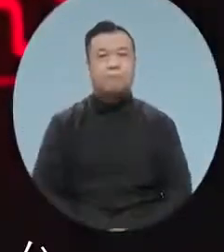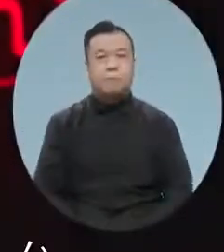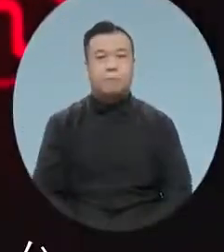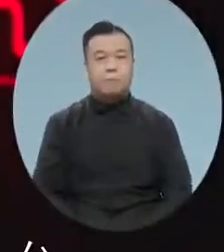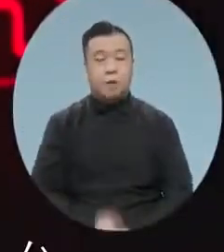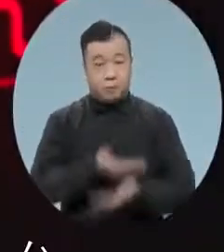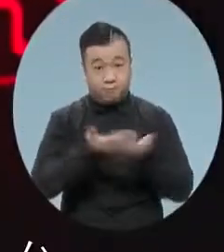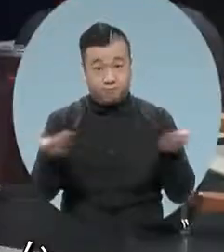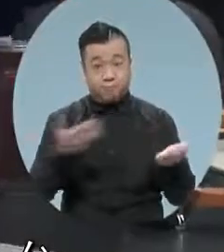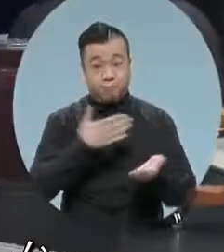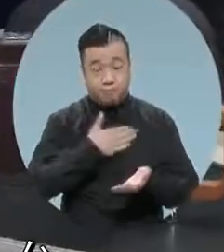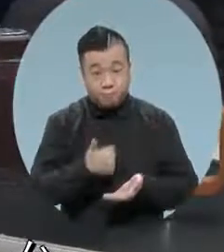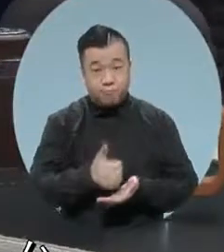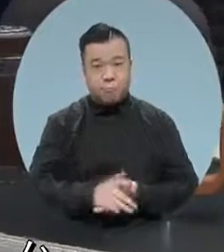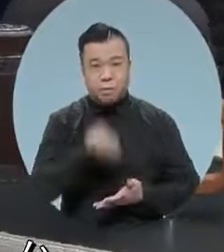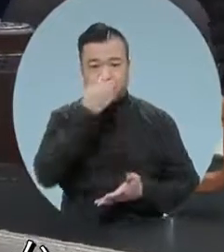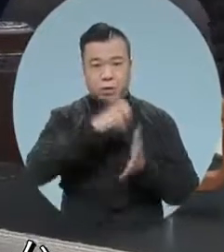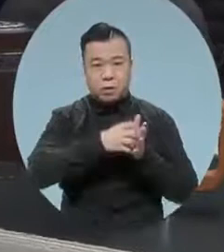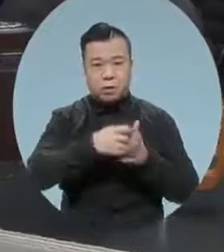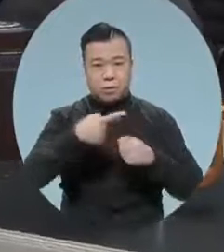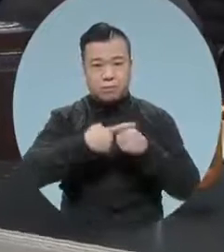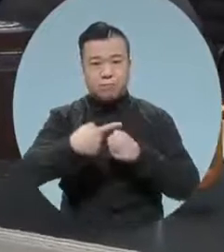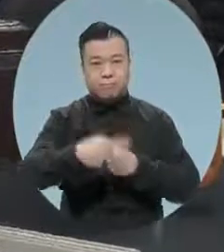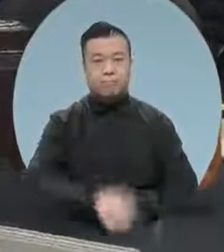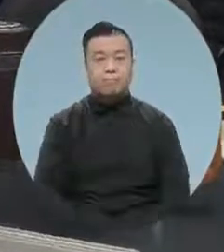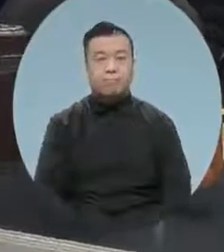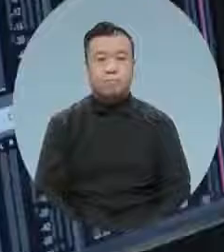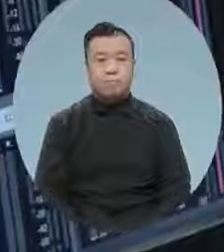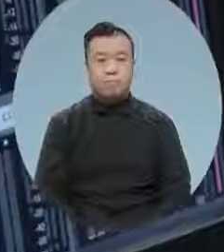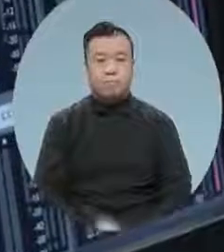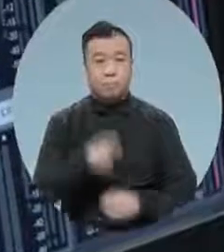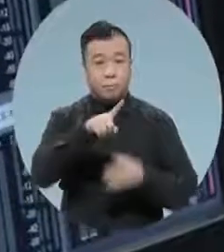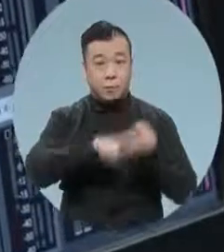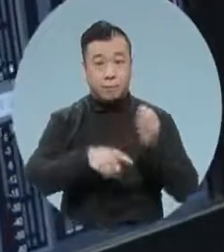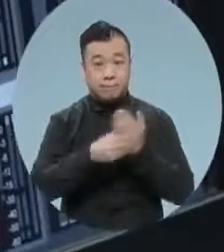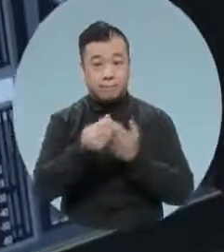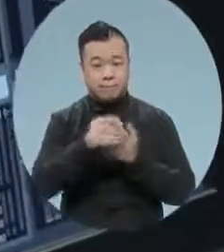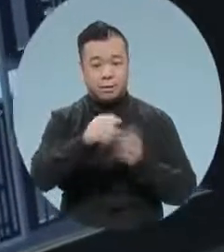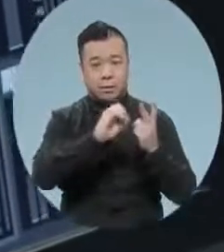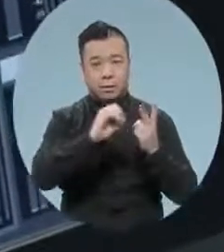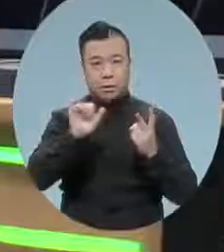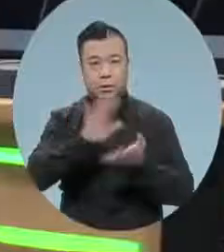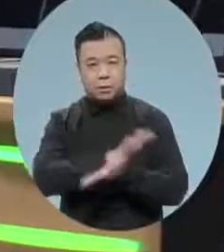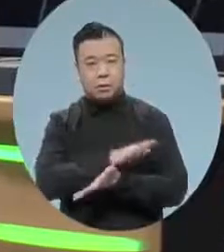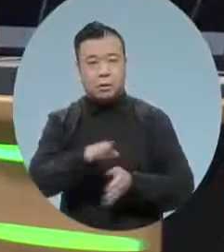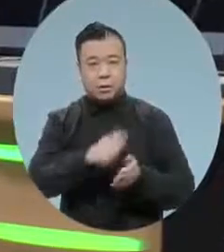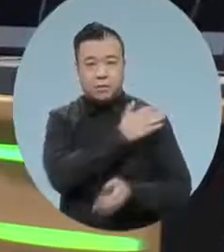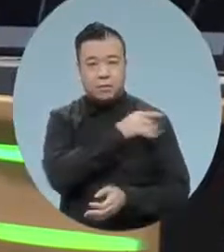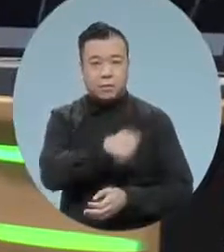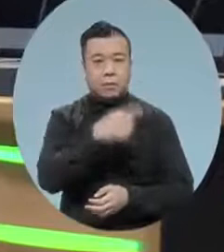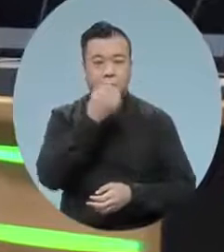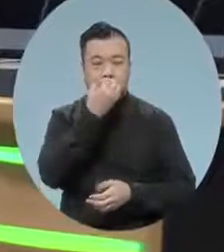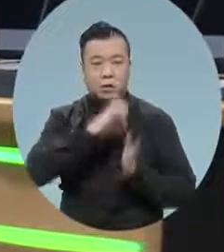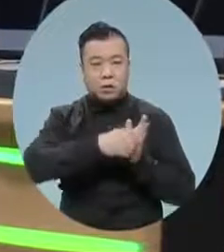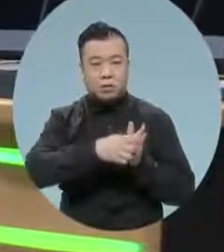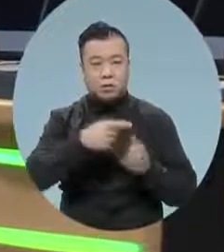各位听众大家好，香港电台第一台。 叶国华由2006年开始担任香港电